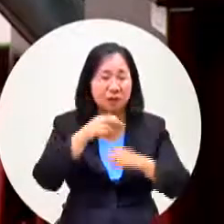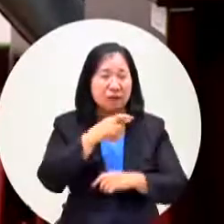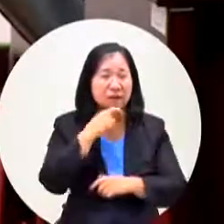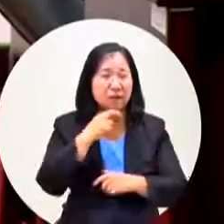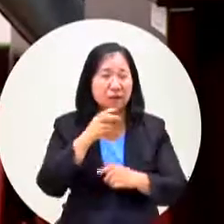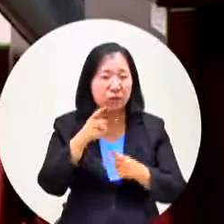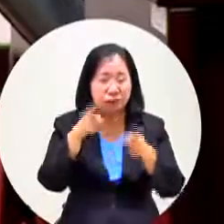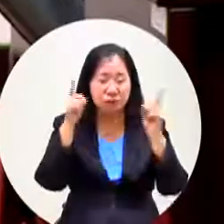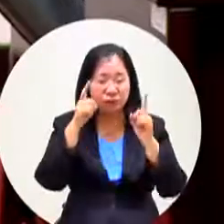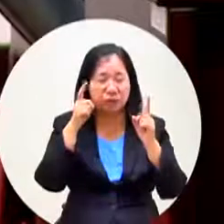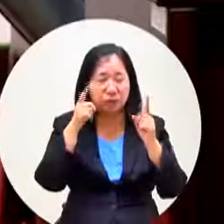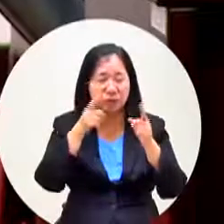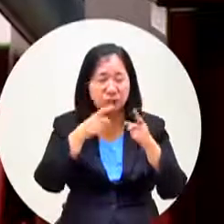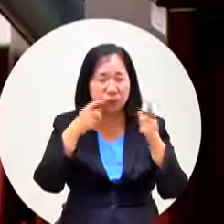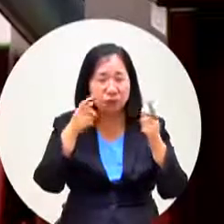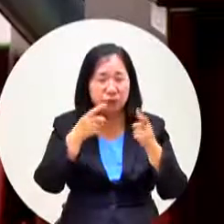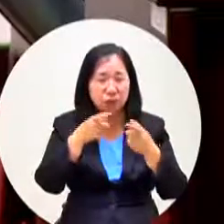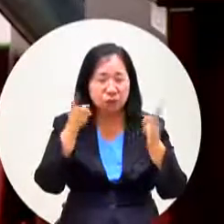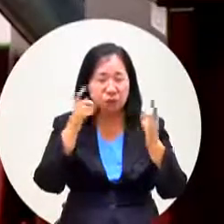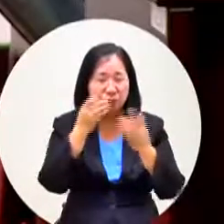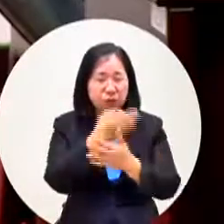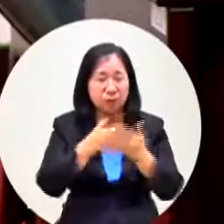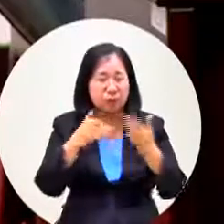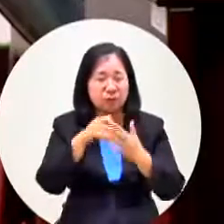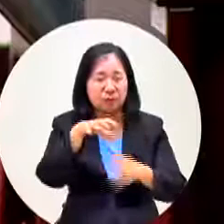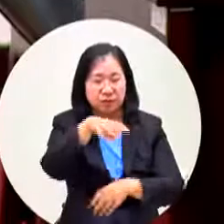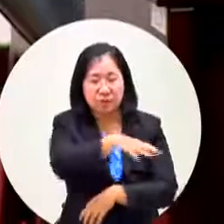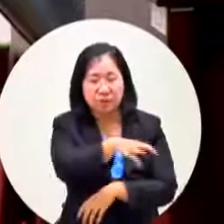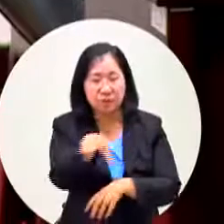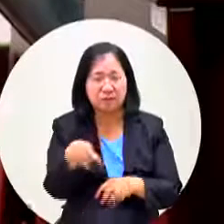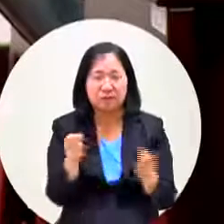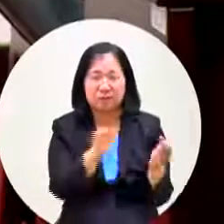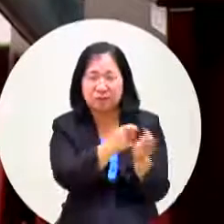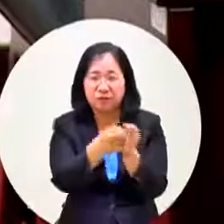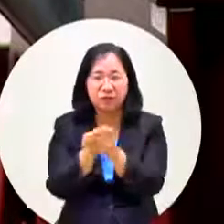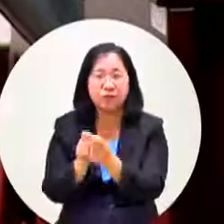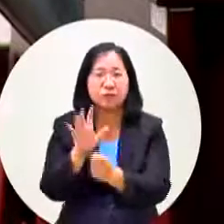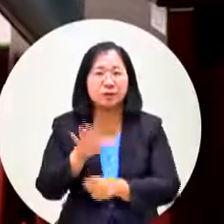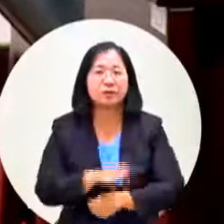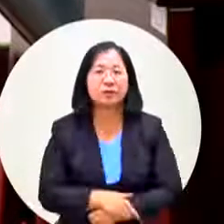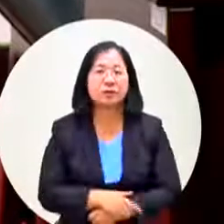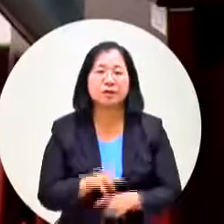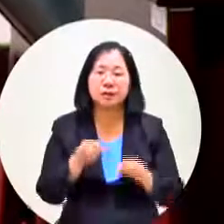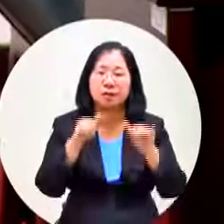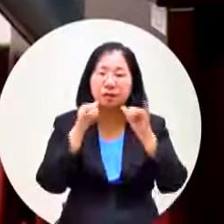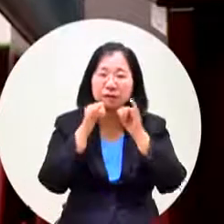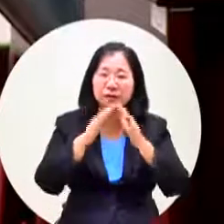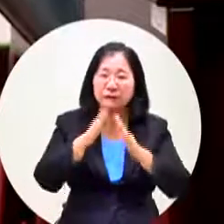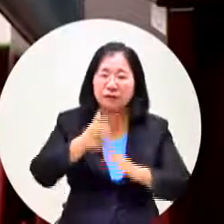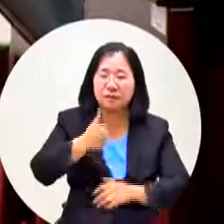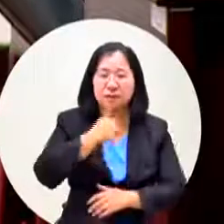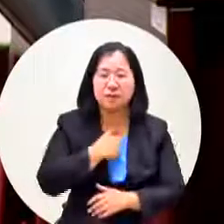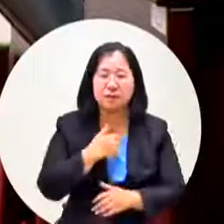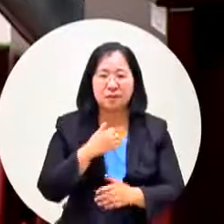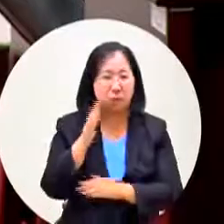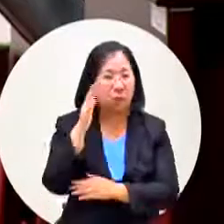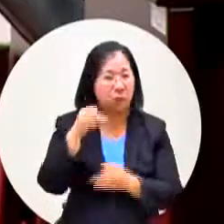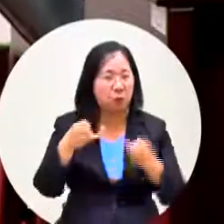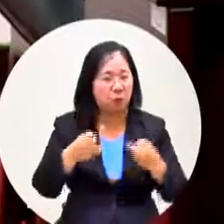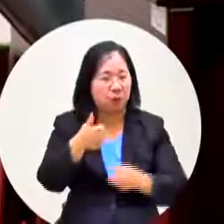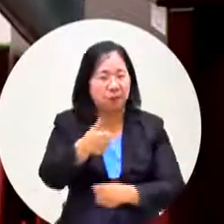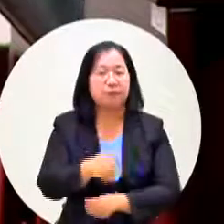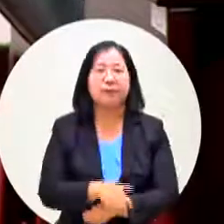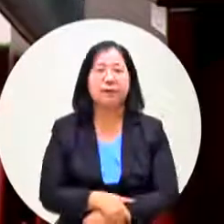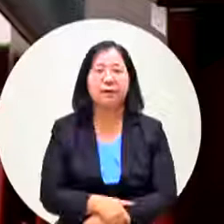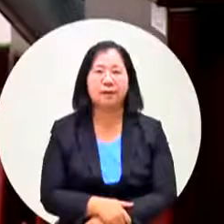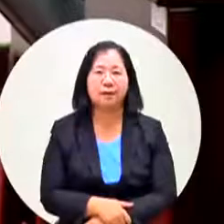吼，啊，你。在遐做起来吼，那个附近呐吼，那个附近有两个砖头，而且咱地政